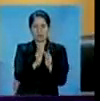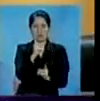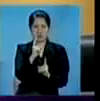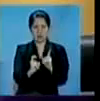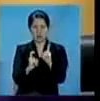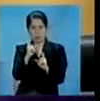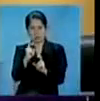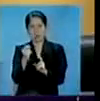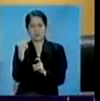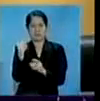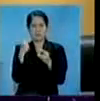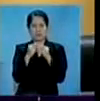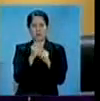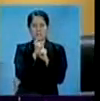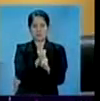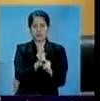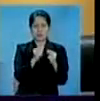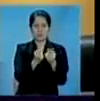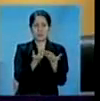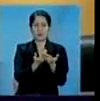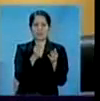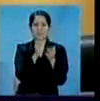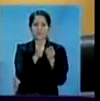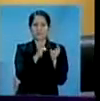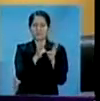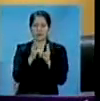การตามวิธีพิจารณาความอาญา